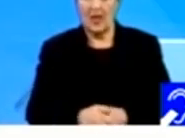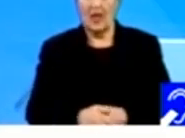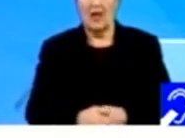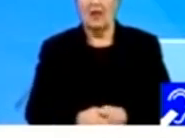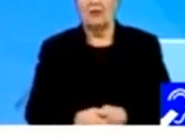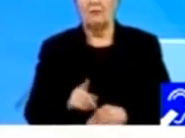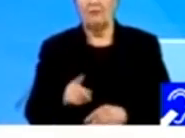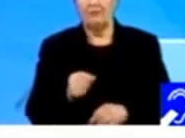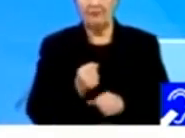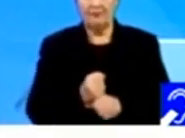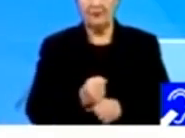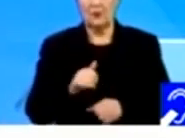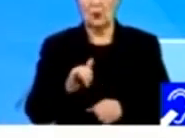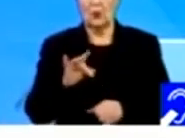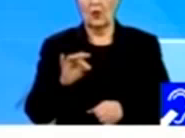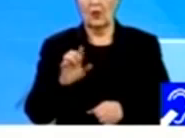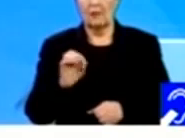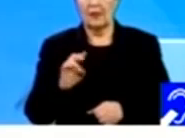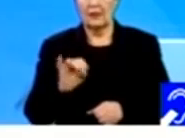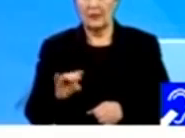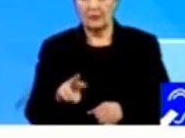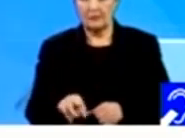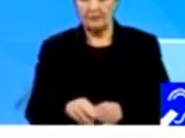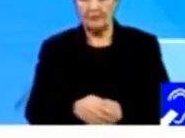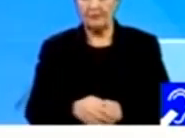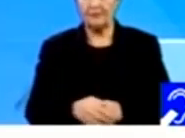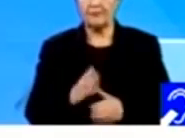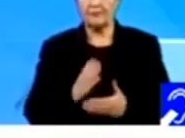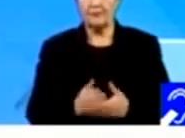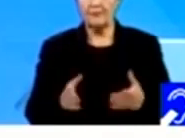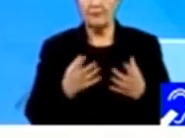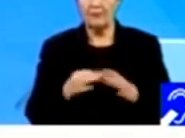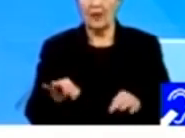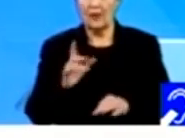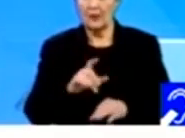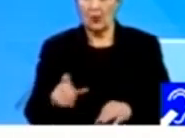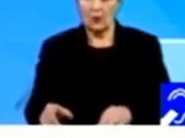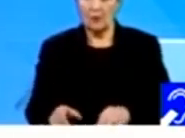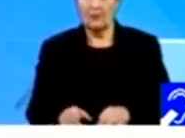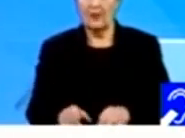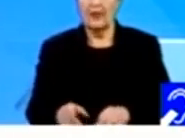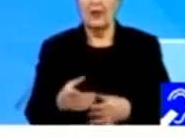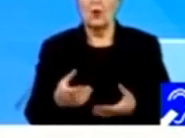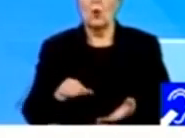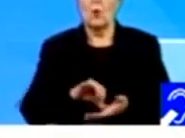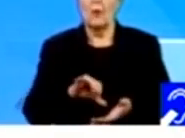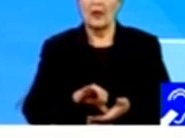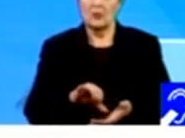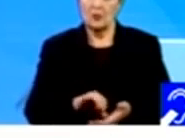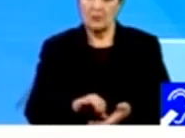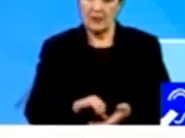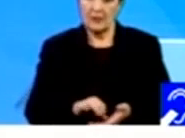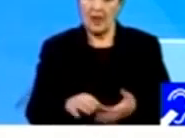iar certificatele de urbanism și autorizațiile de construcție să nu fie eliberate pur și simplu de oameni, dar să fie eliberate cu participarea